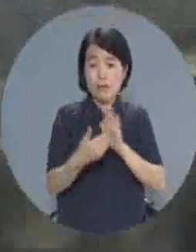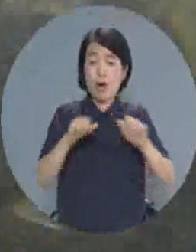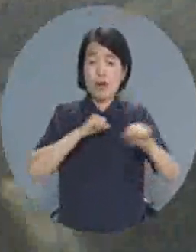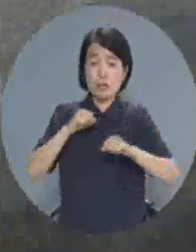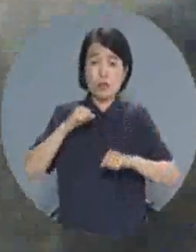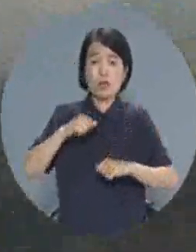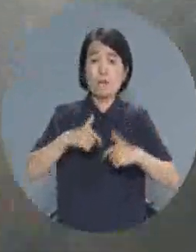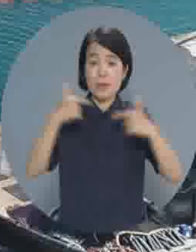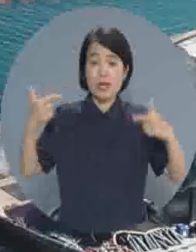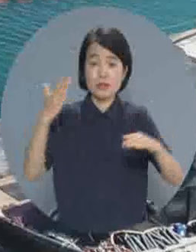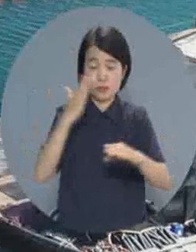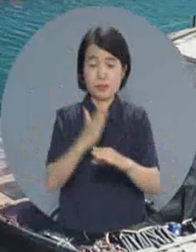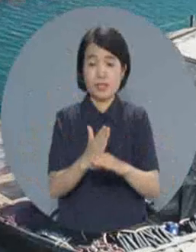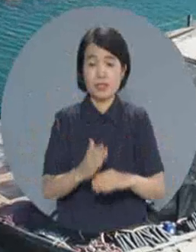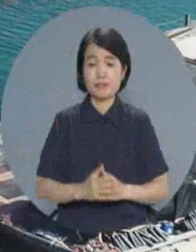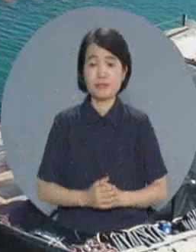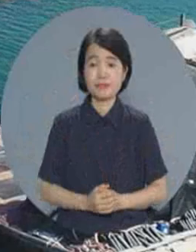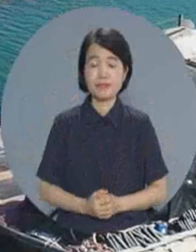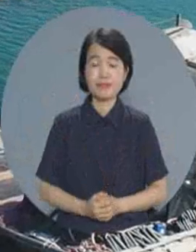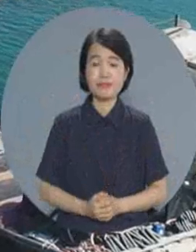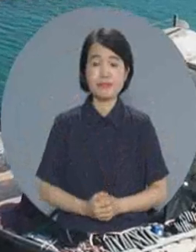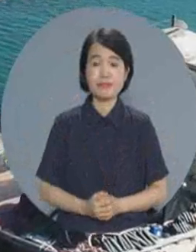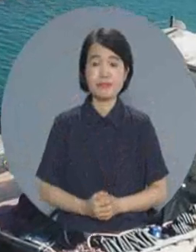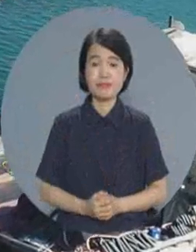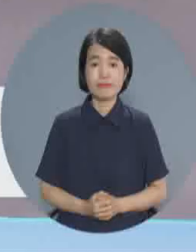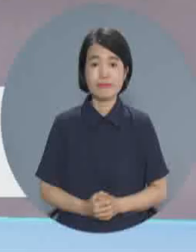활동을 강화하고 나섰습니다.